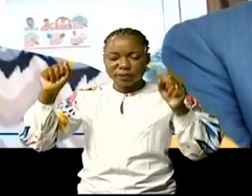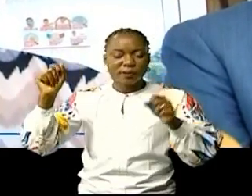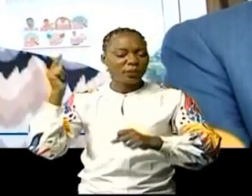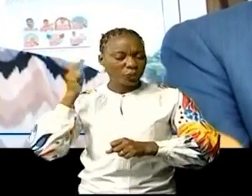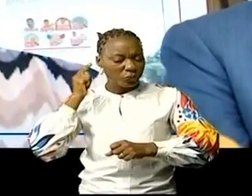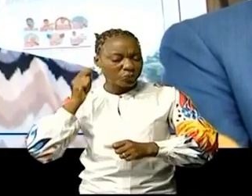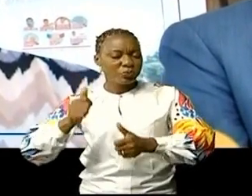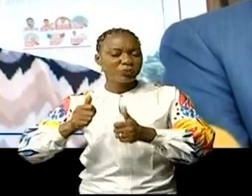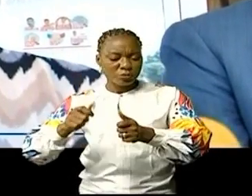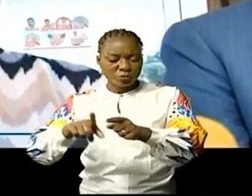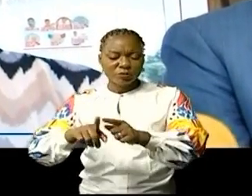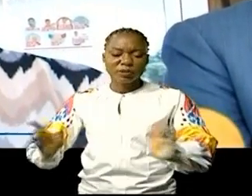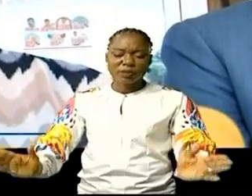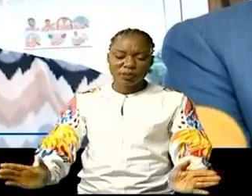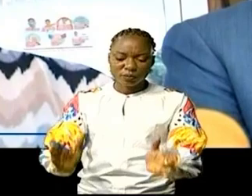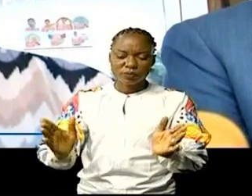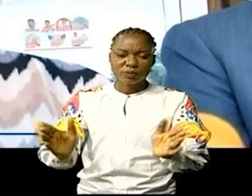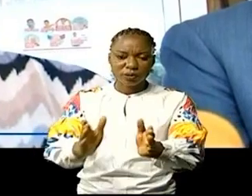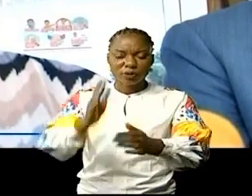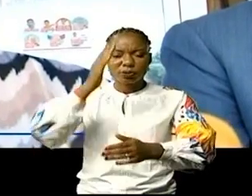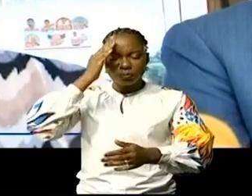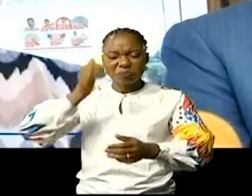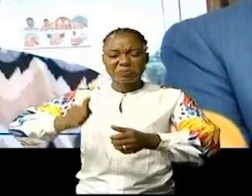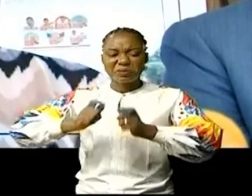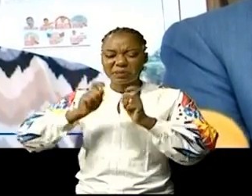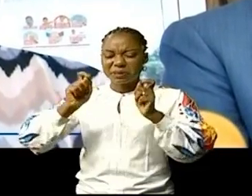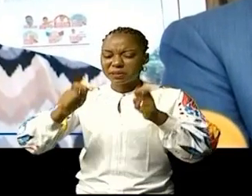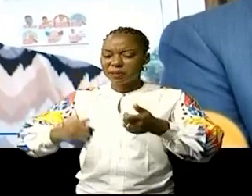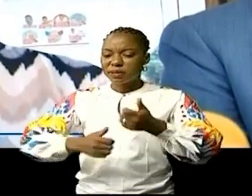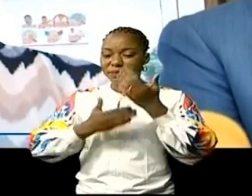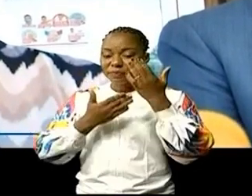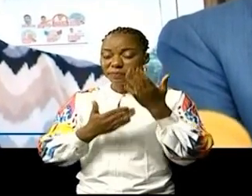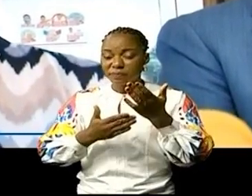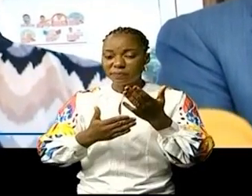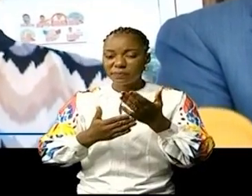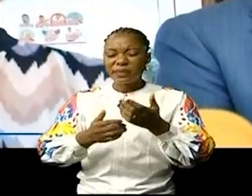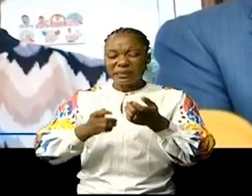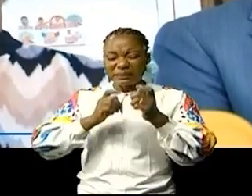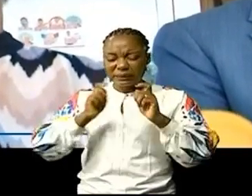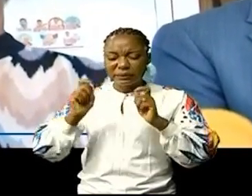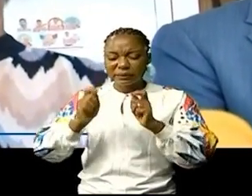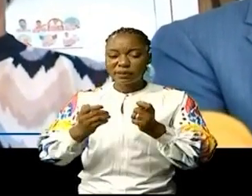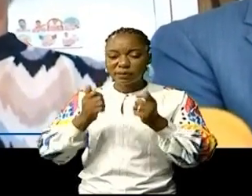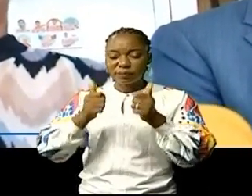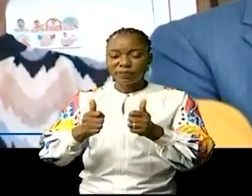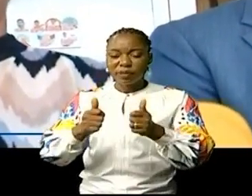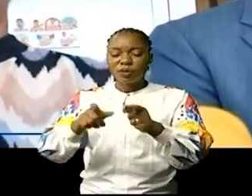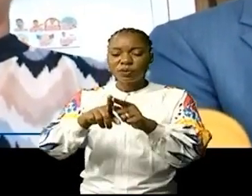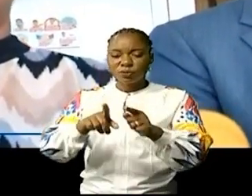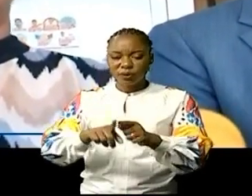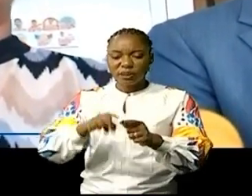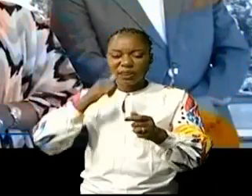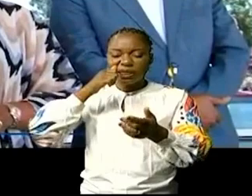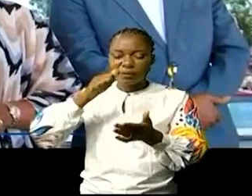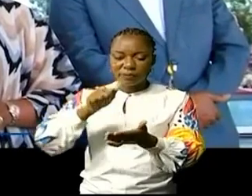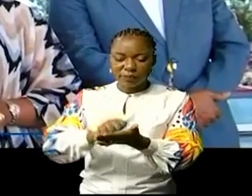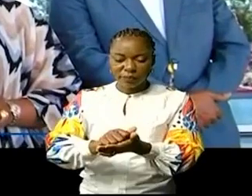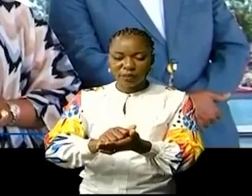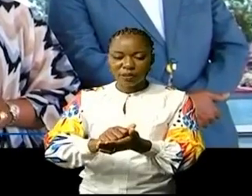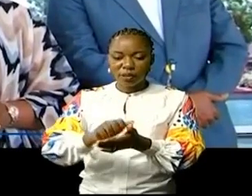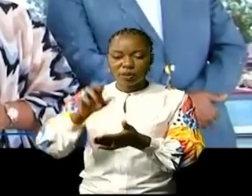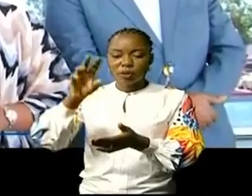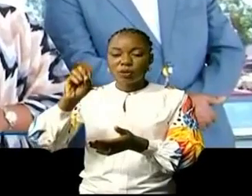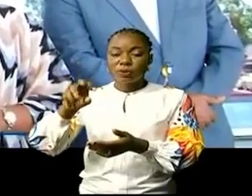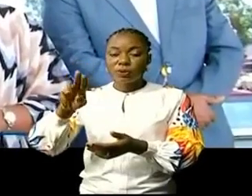il nous a encouragés. Il connaît très bien le mandat de ONU Femmes et je pense que nous avons avec nous un allié de taille. Oulimata